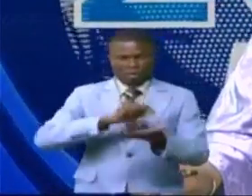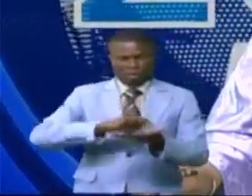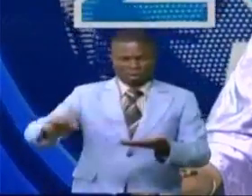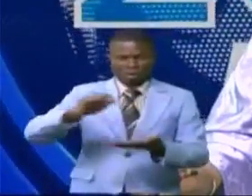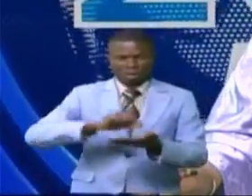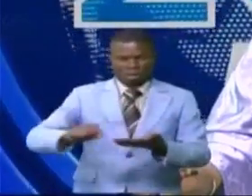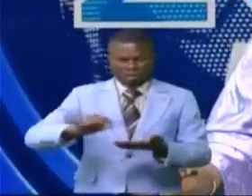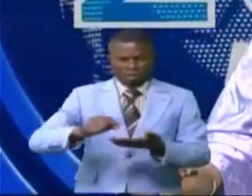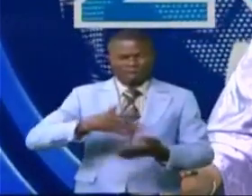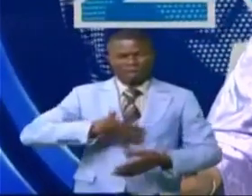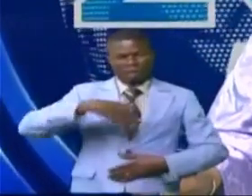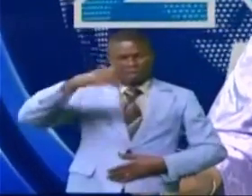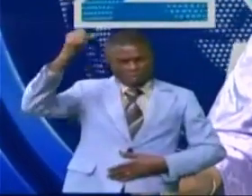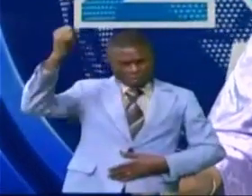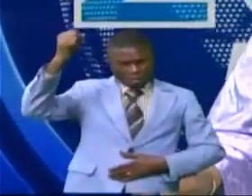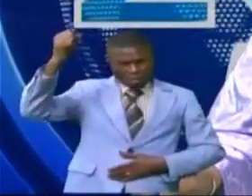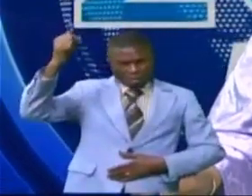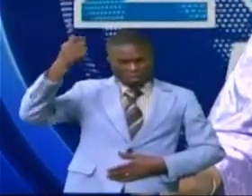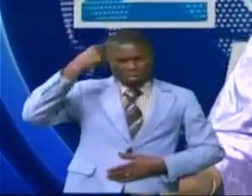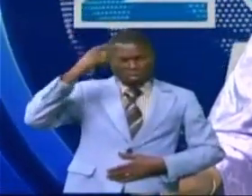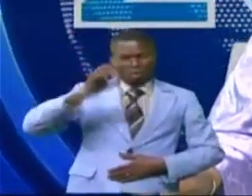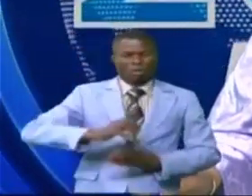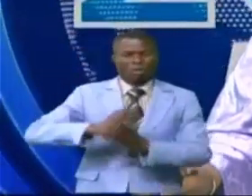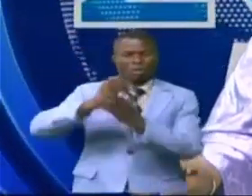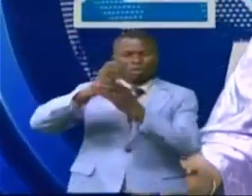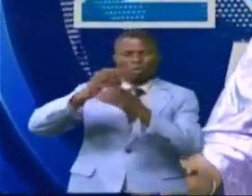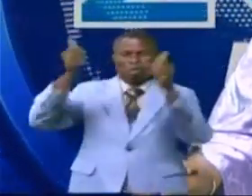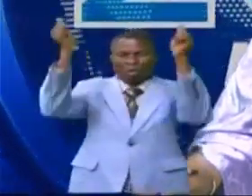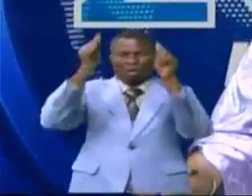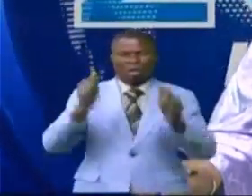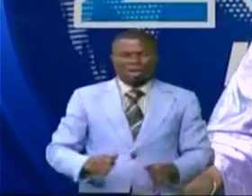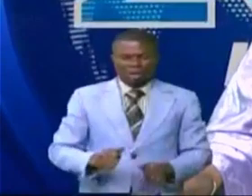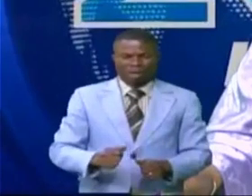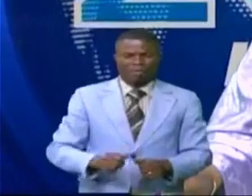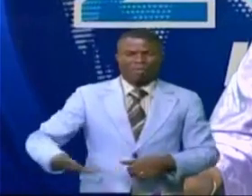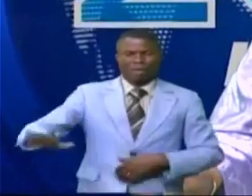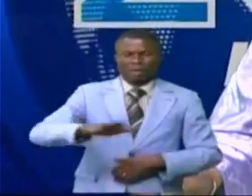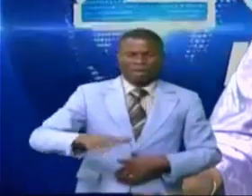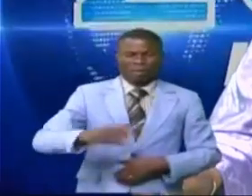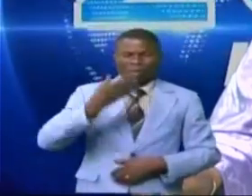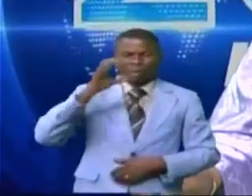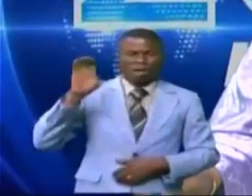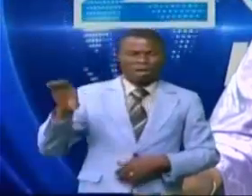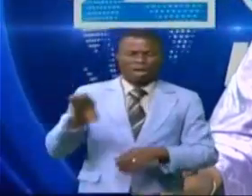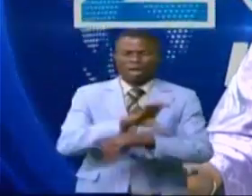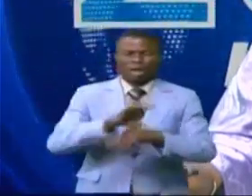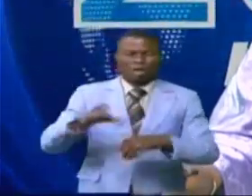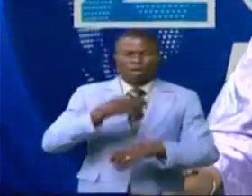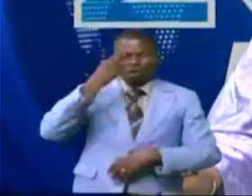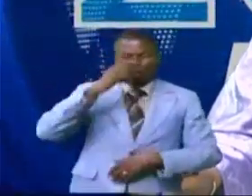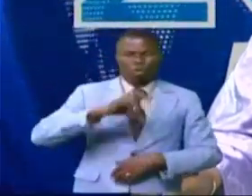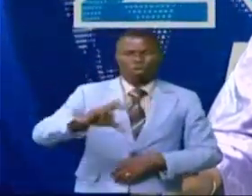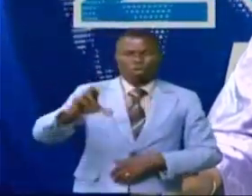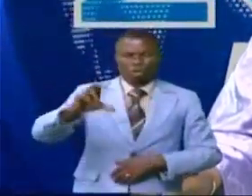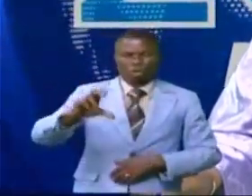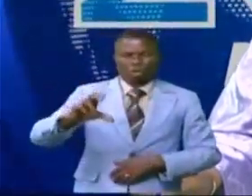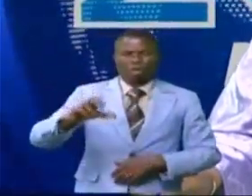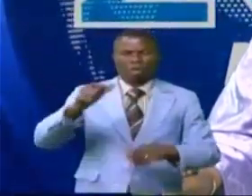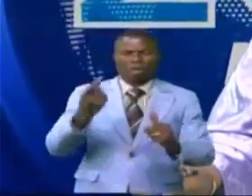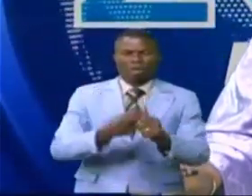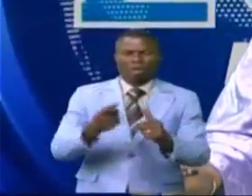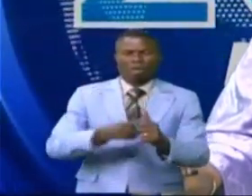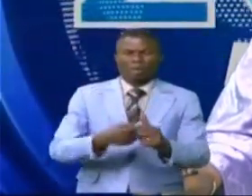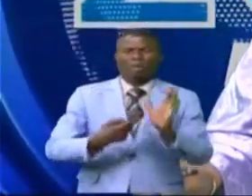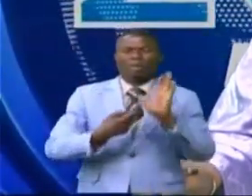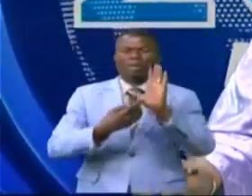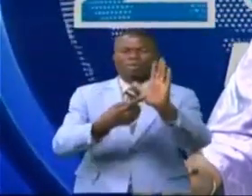de qualification à la Coupe d'Afrique des Nations Côte d'Ivoire 2023 est conditionné par la présentation du